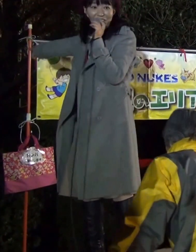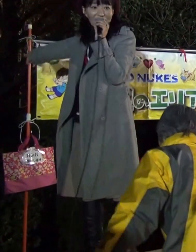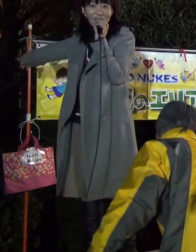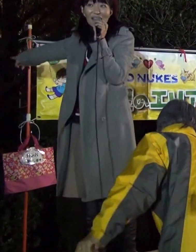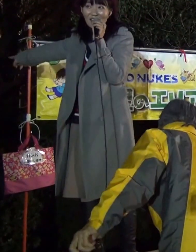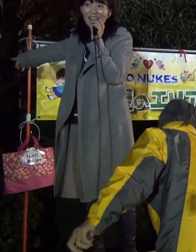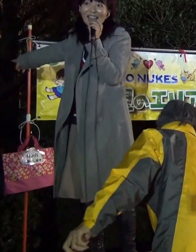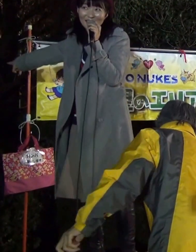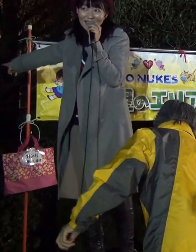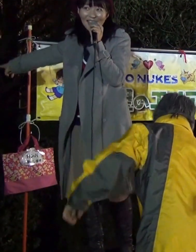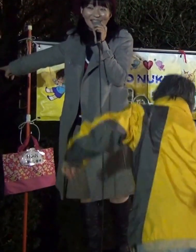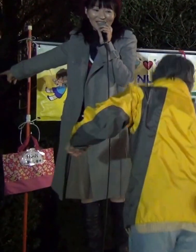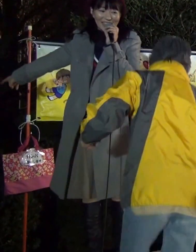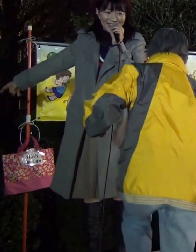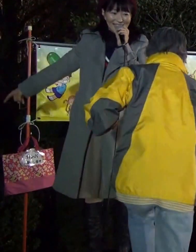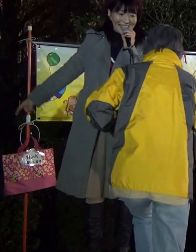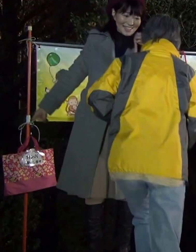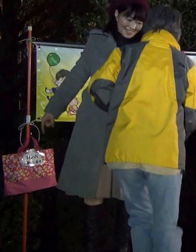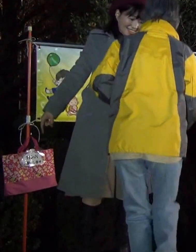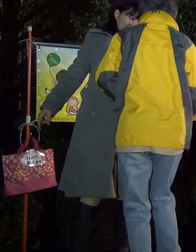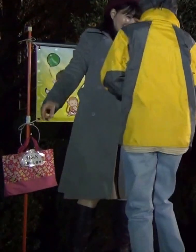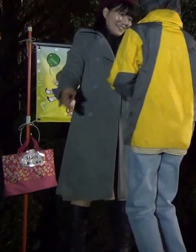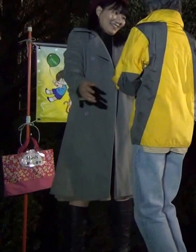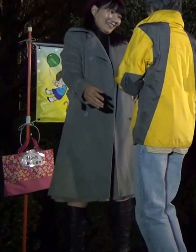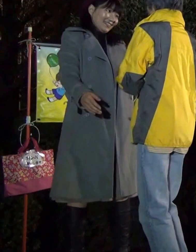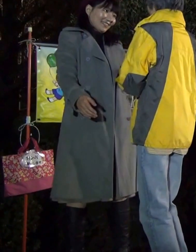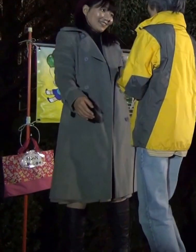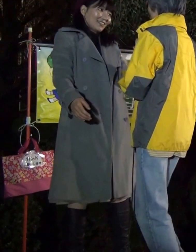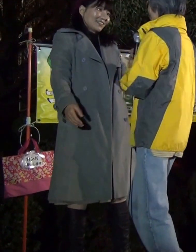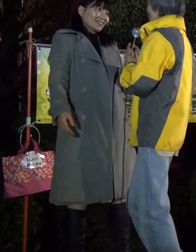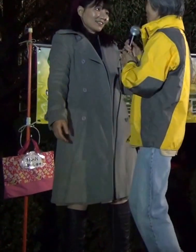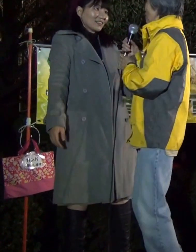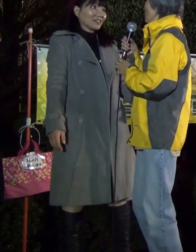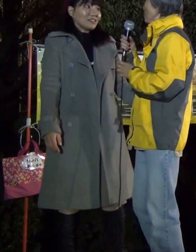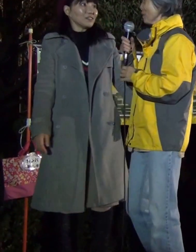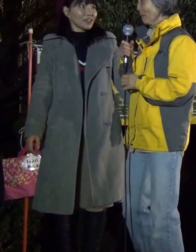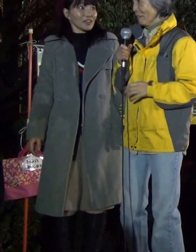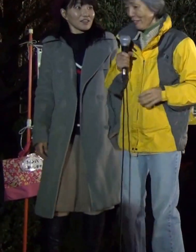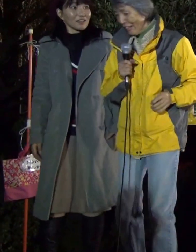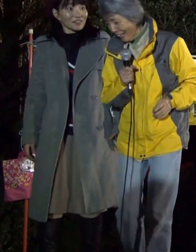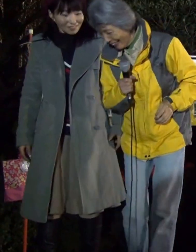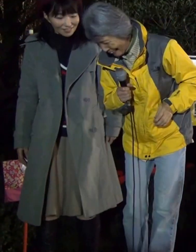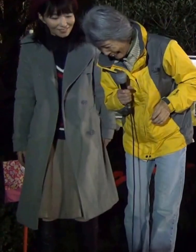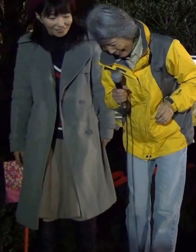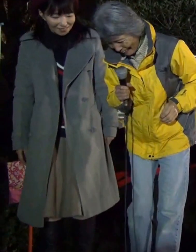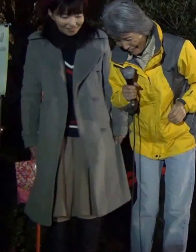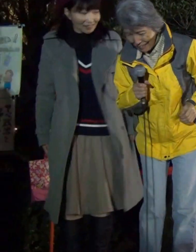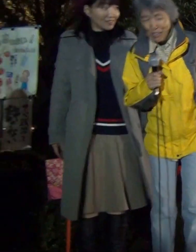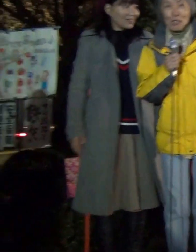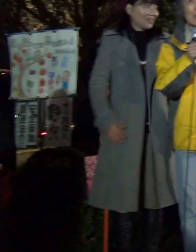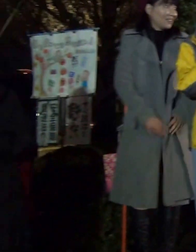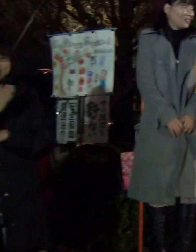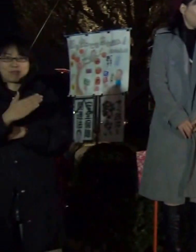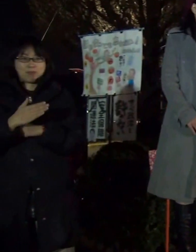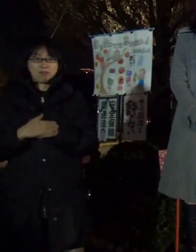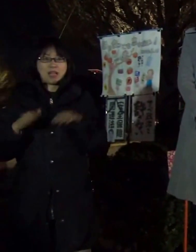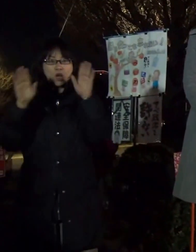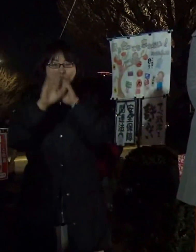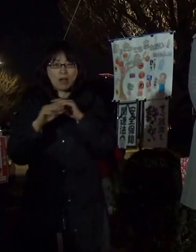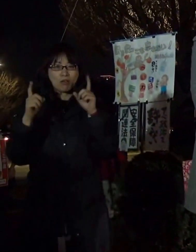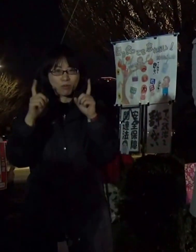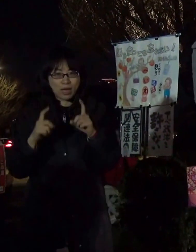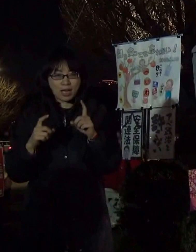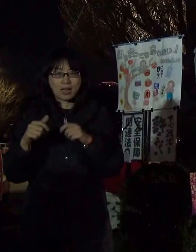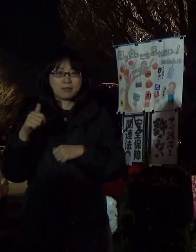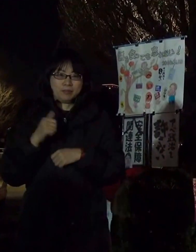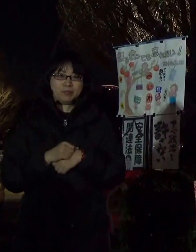猿さんの絵とかを描いてくださったお母さんです。 そばにいてください こんばんは、府中から